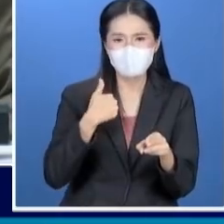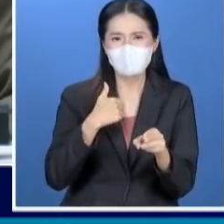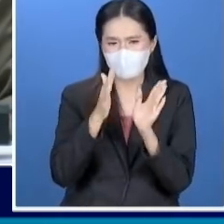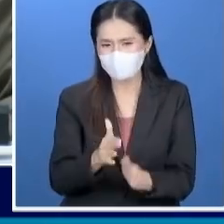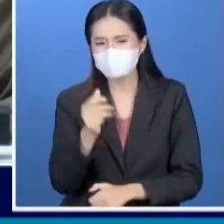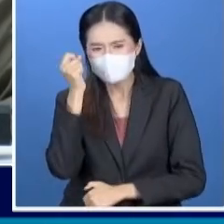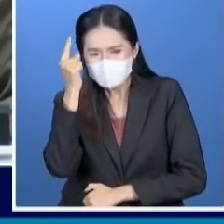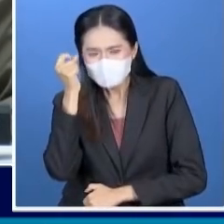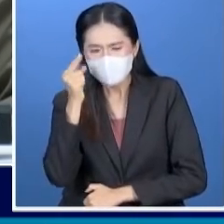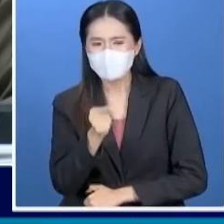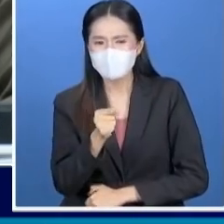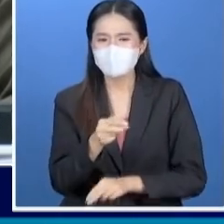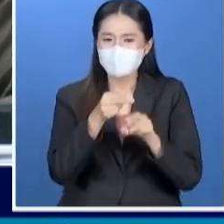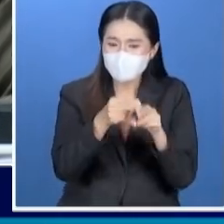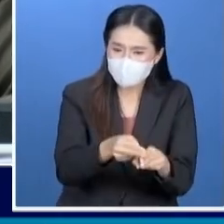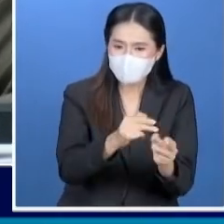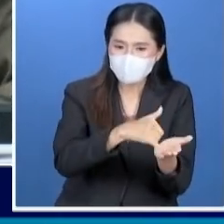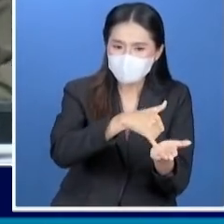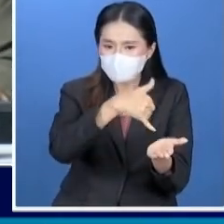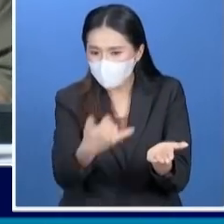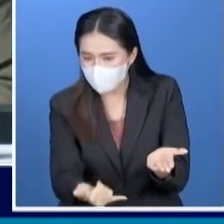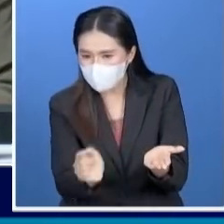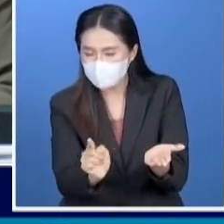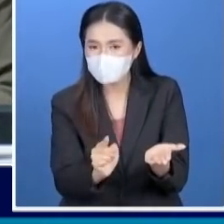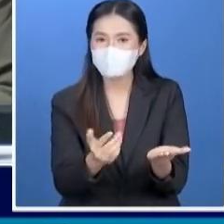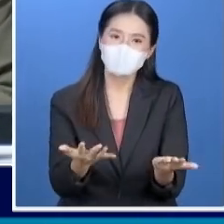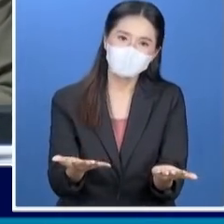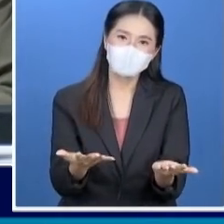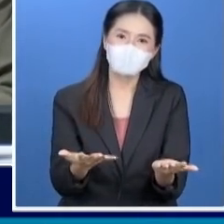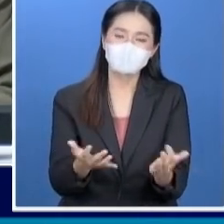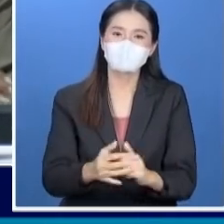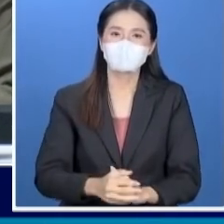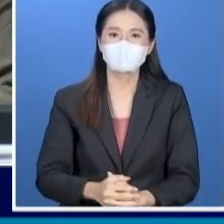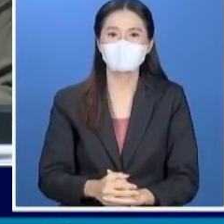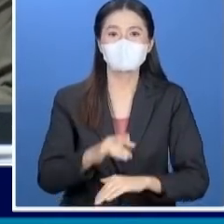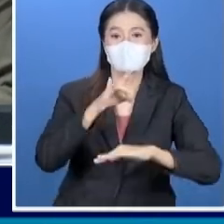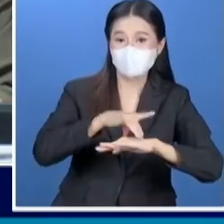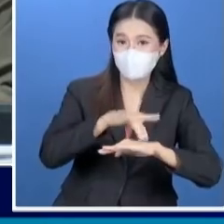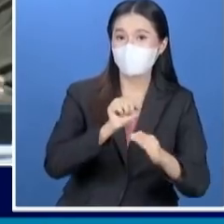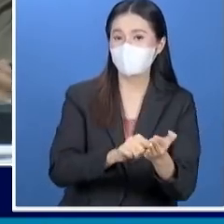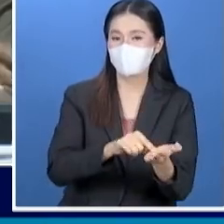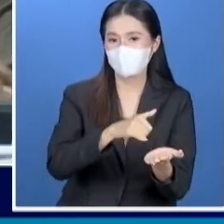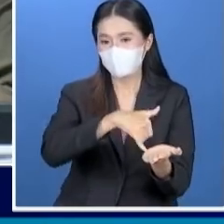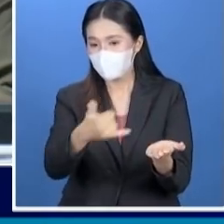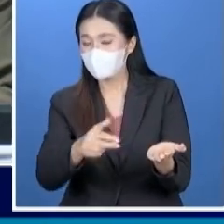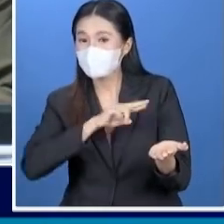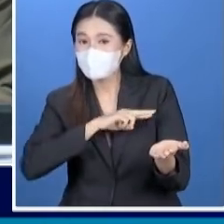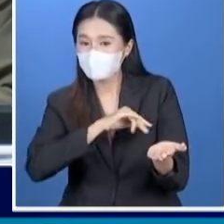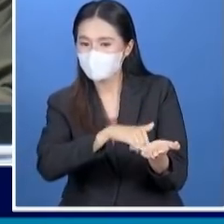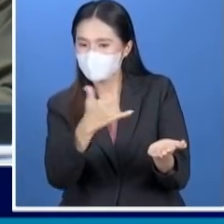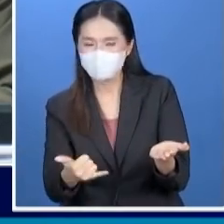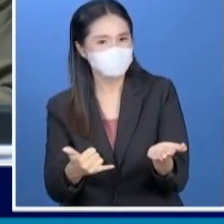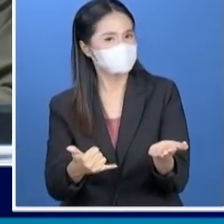เข้าใจได้ว่าอุบัติเหตุอาจจะเป็นเรื่องการที่ค คุณแตงโมประมาทตกน้ำเองผ